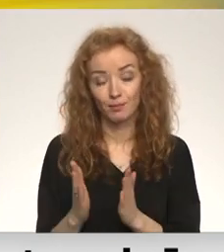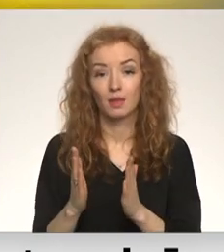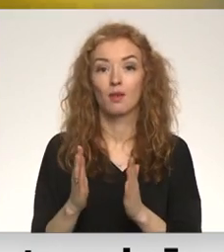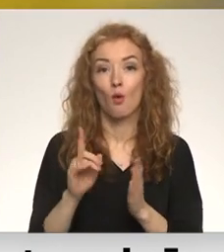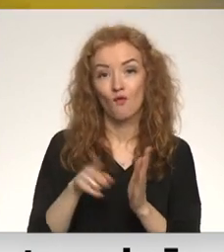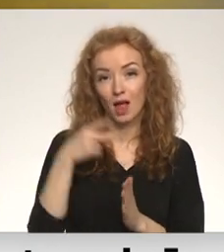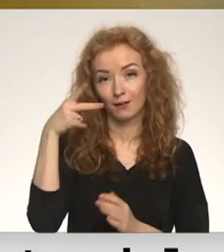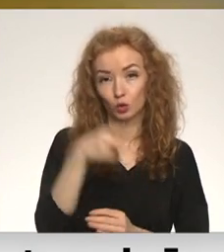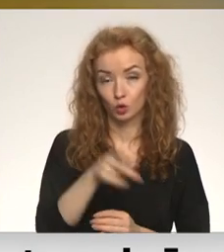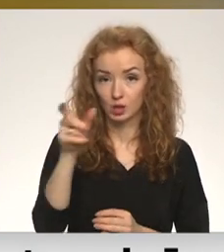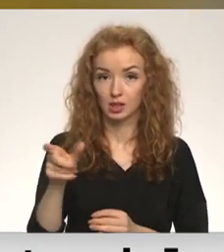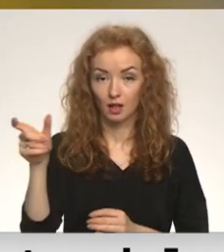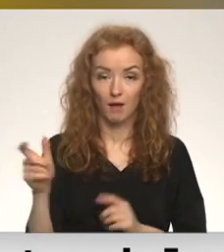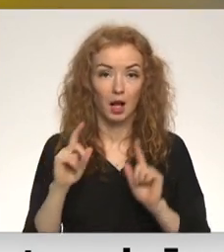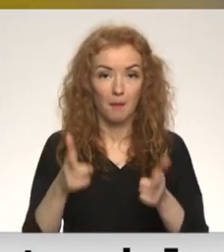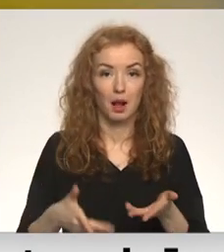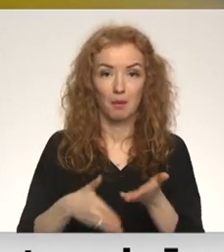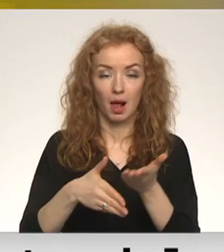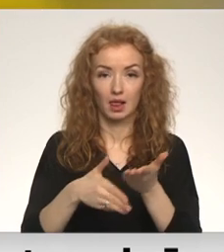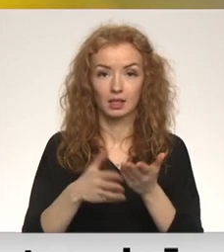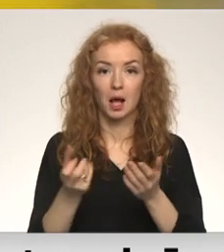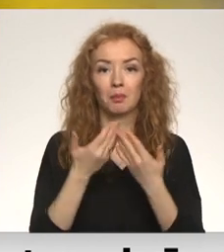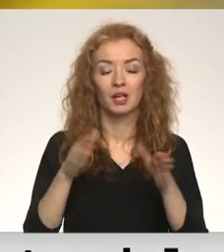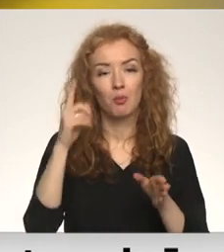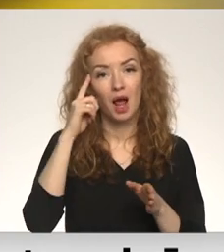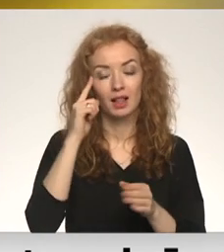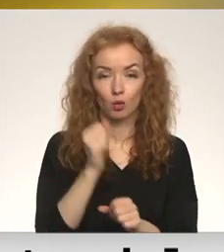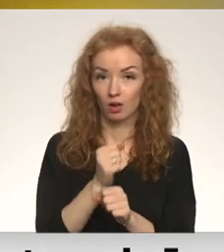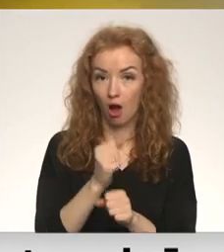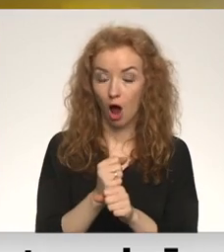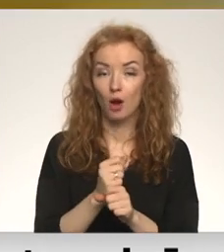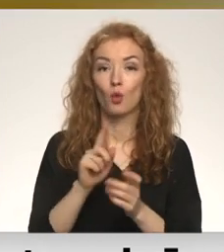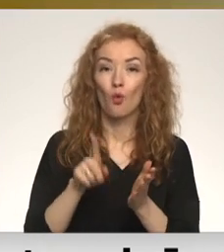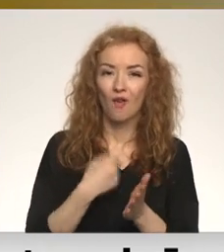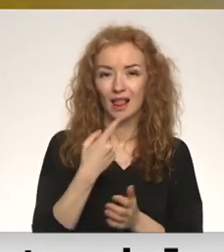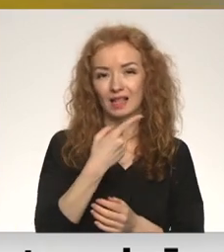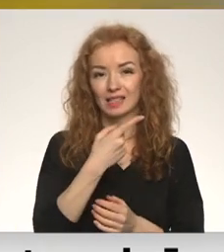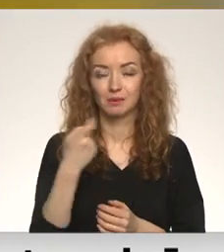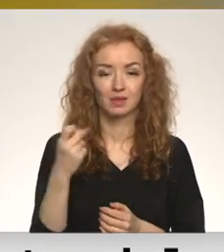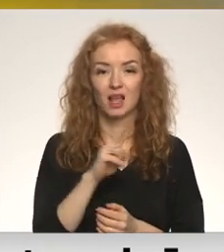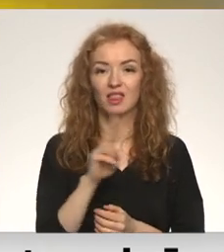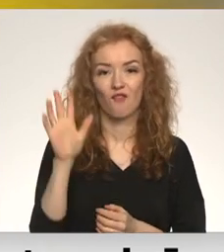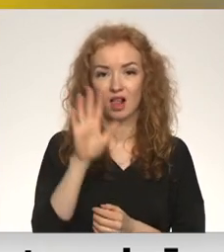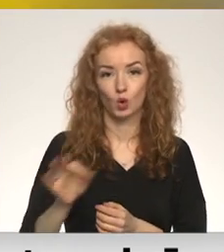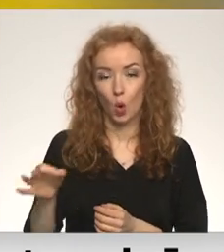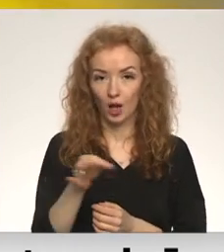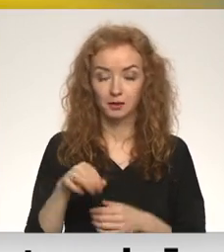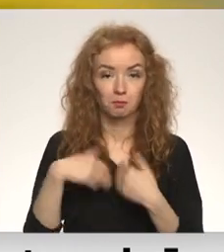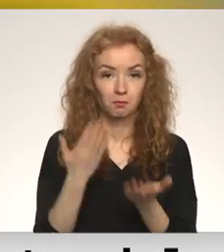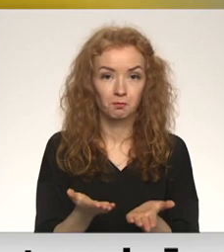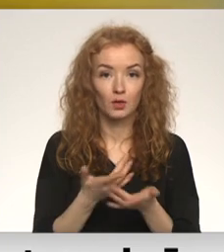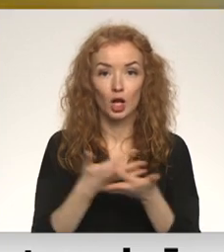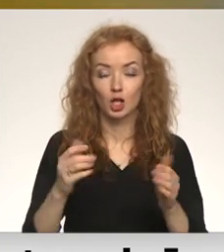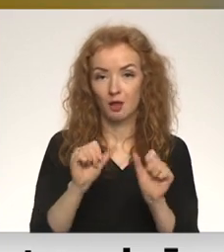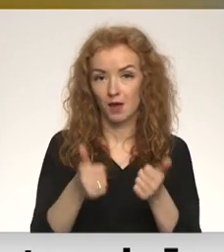gandrīz 2000 cilvēku pauduši vēlmi palīdzēt ar brīvprātīgo darbu un vēl 100 nevalstiskās organizācijas piedāvā dažādu